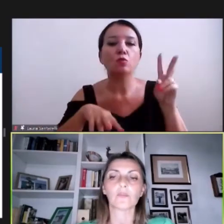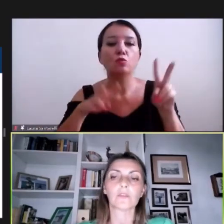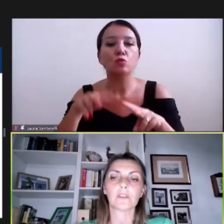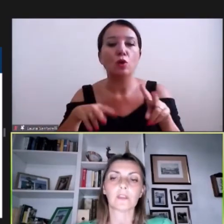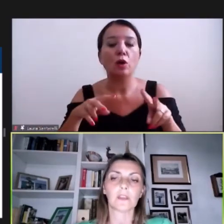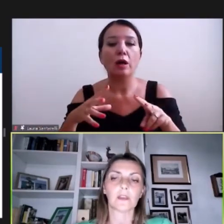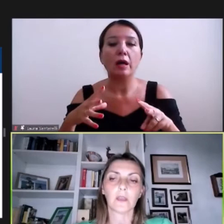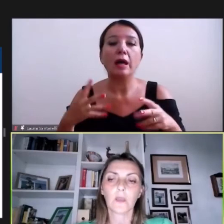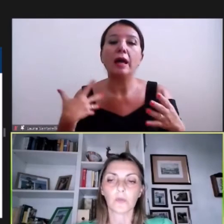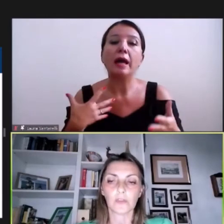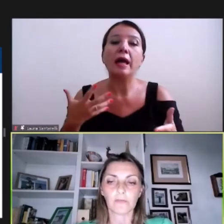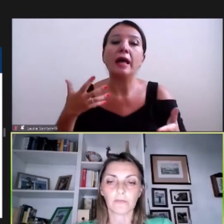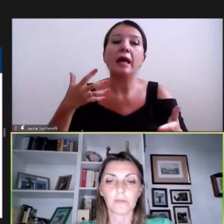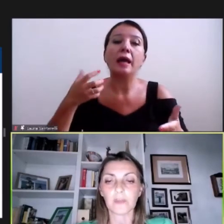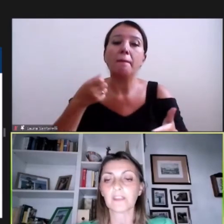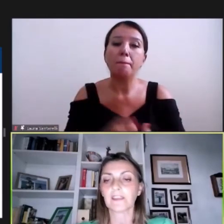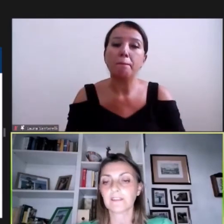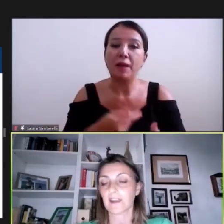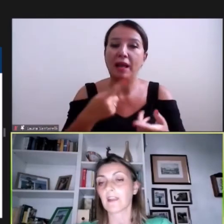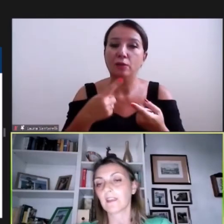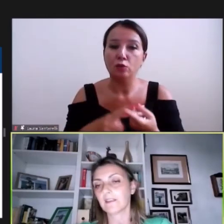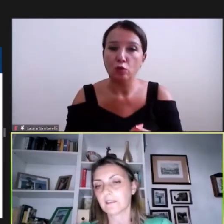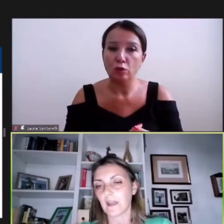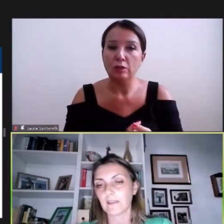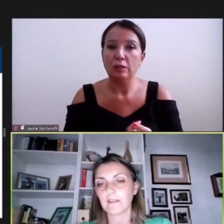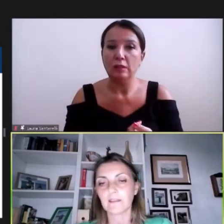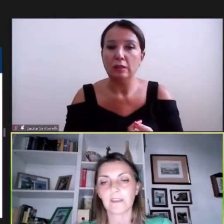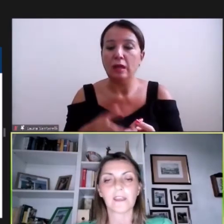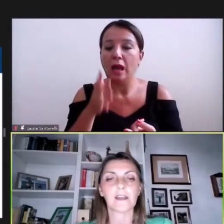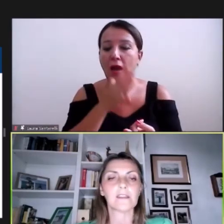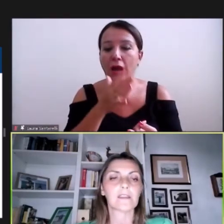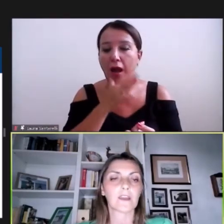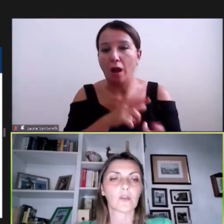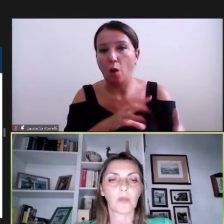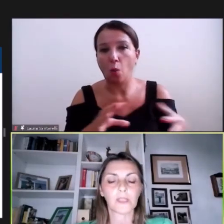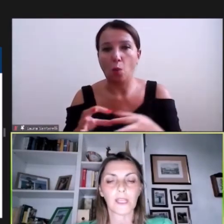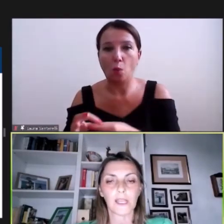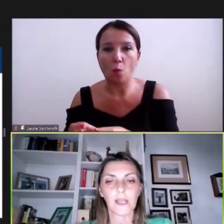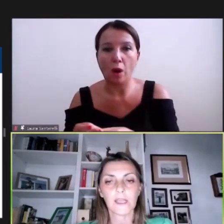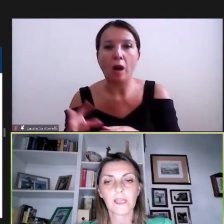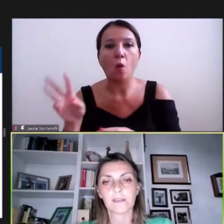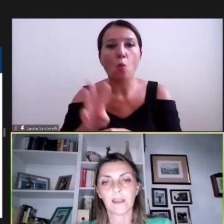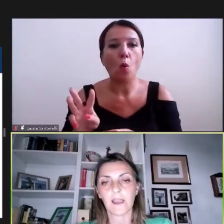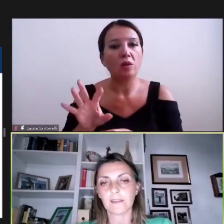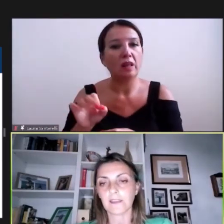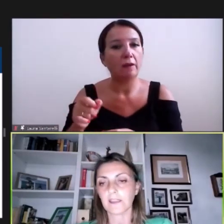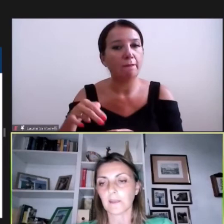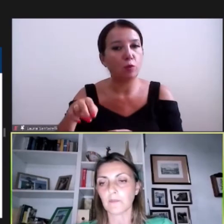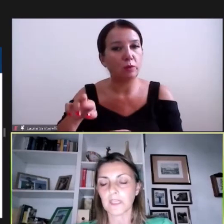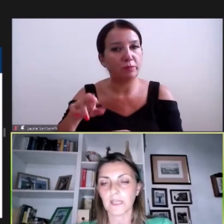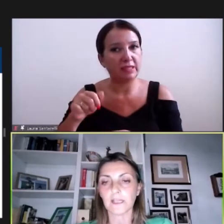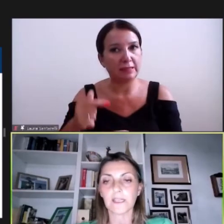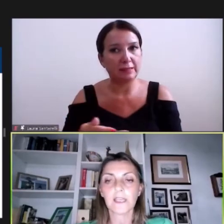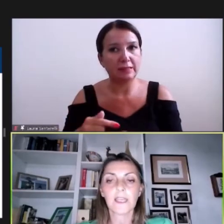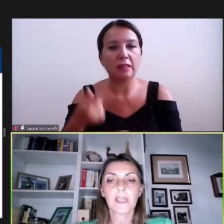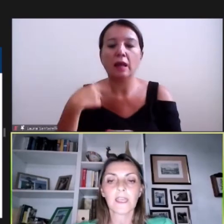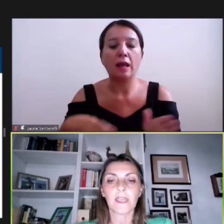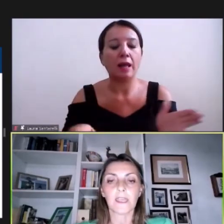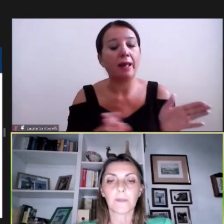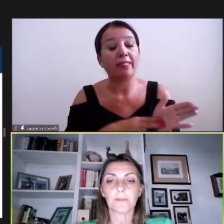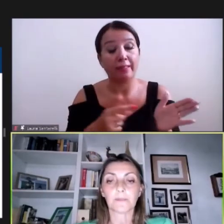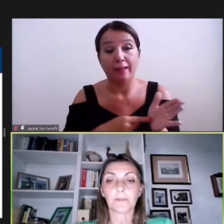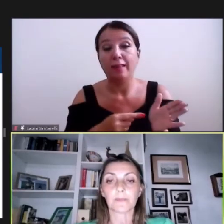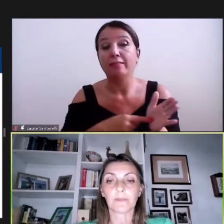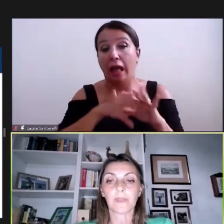dei prodotti del water footprint, che sarà anch'essa inserita all'interno poi della etichetta ambientale.